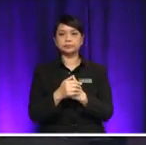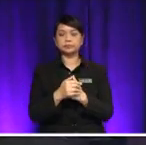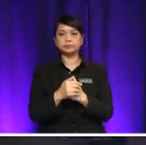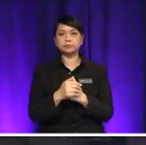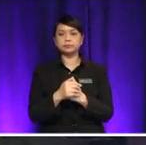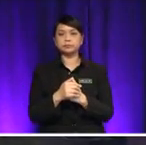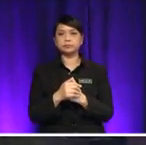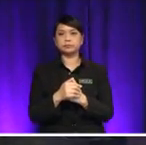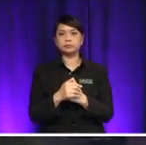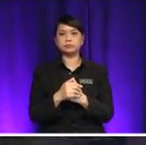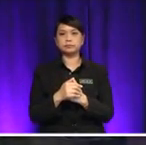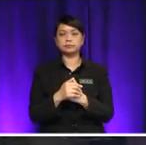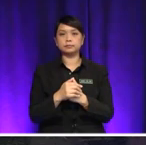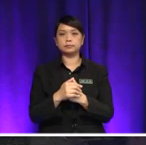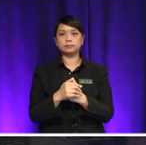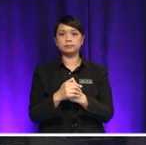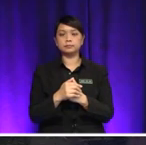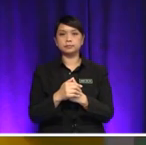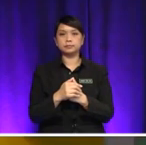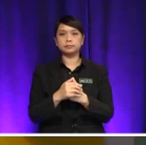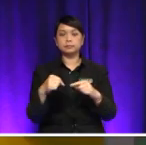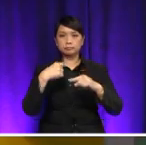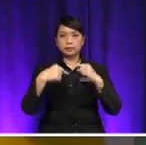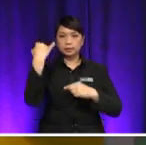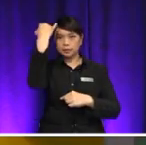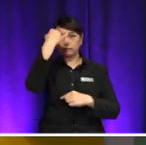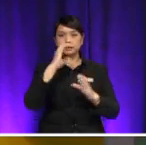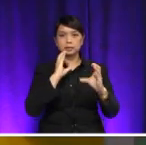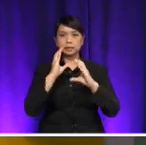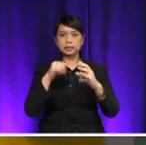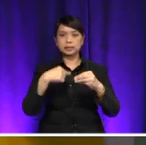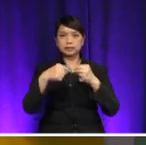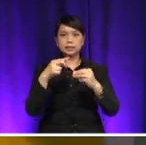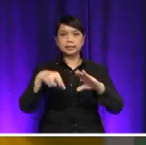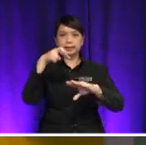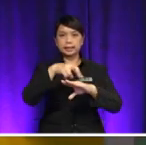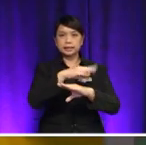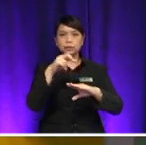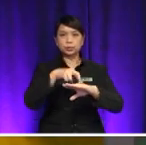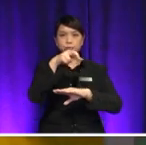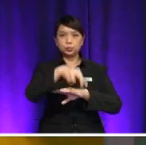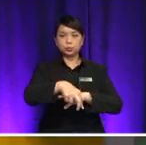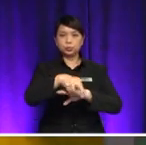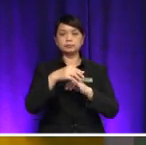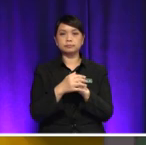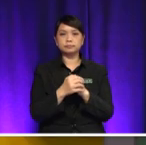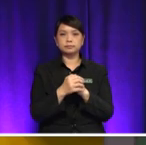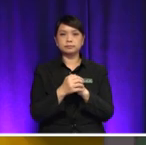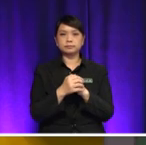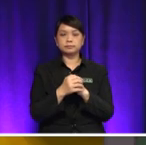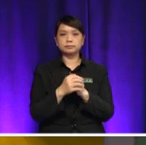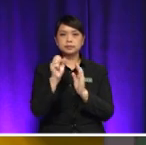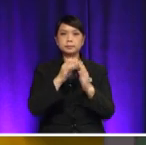bila tentang naik dan turunnya data di antara dua tipe masa tersebut